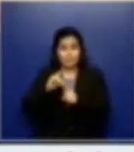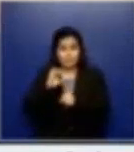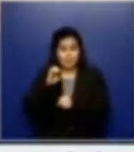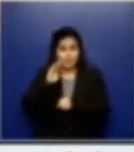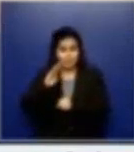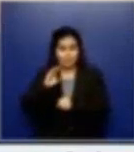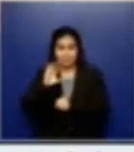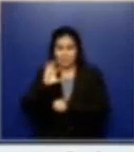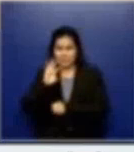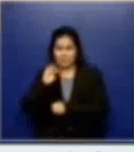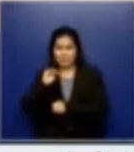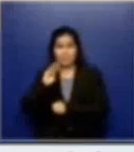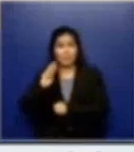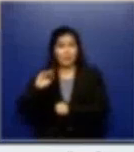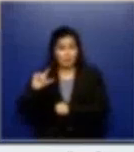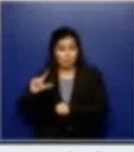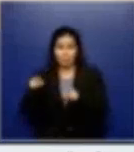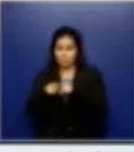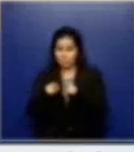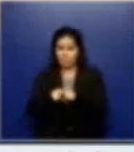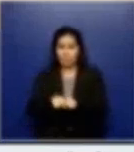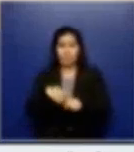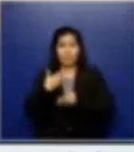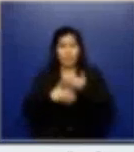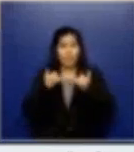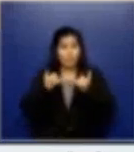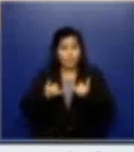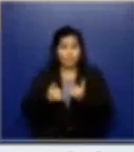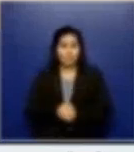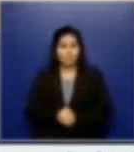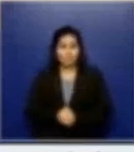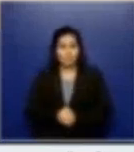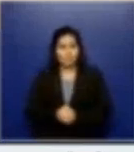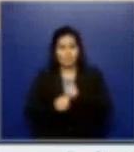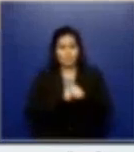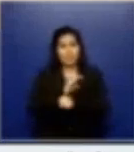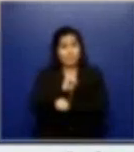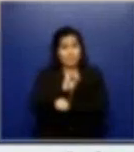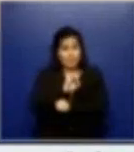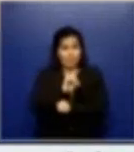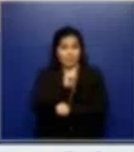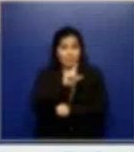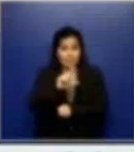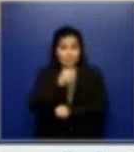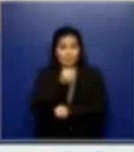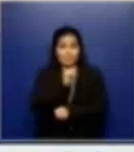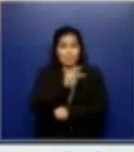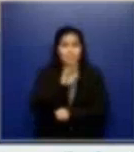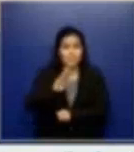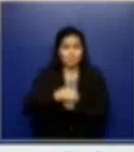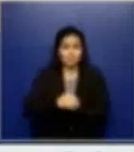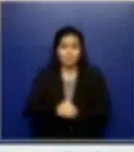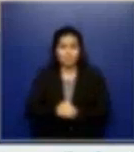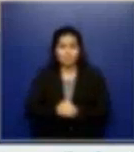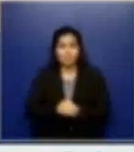อๆกันแต่ราคาขายวันนี้ประเทศไทยนะปี48ลิตรหนึ่ง14 บาทดีเซ